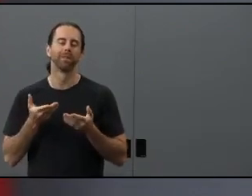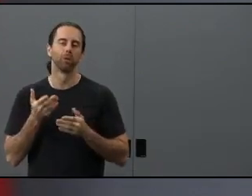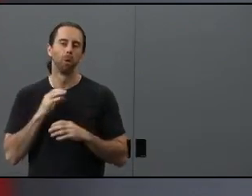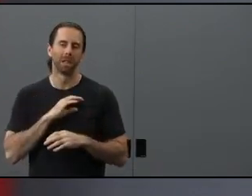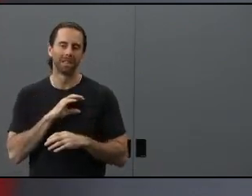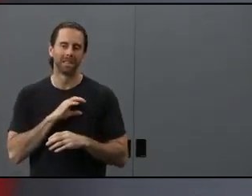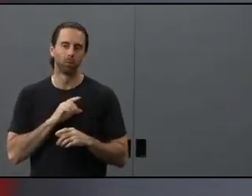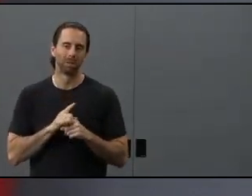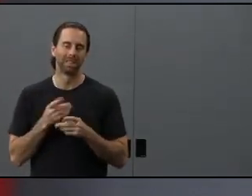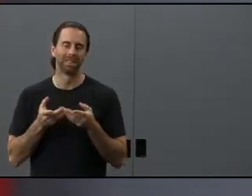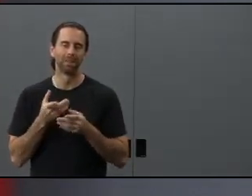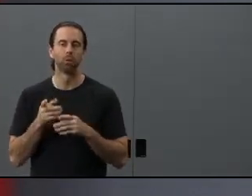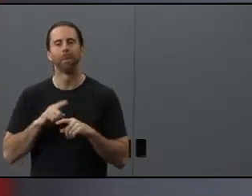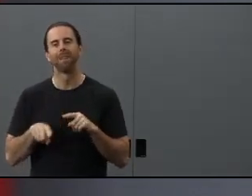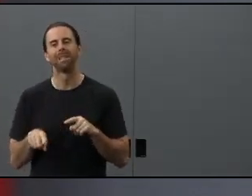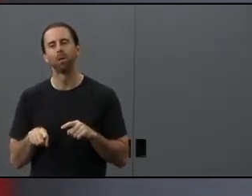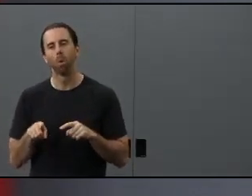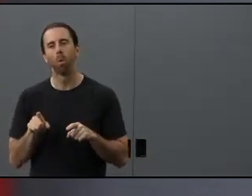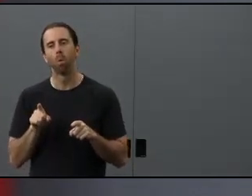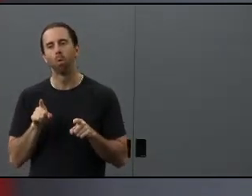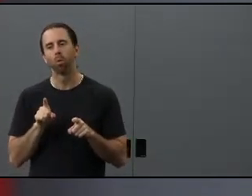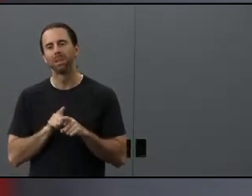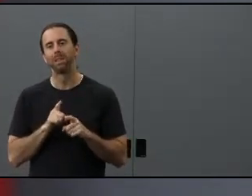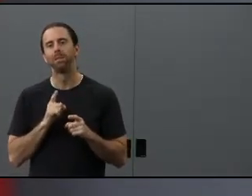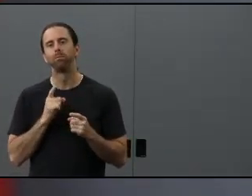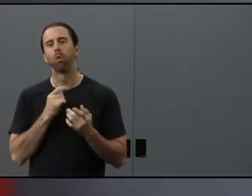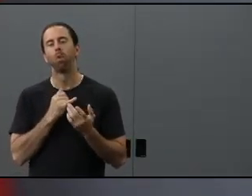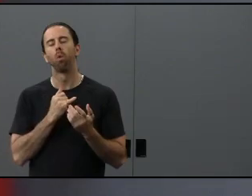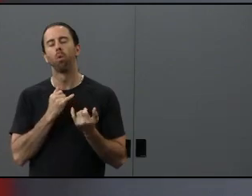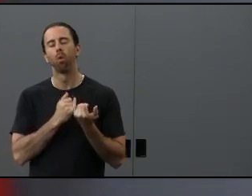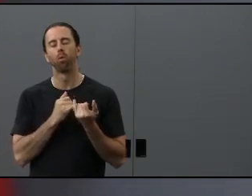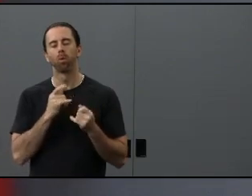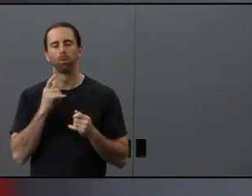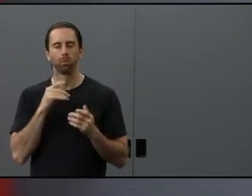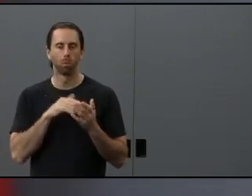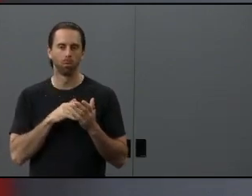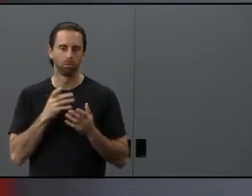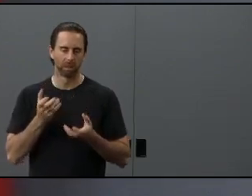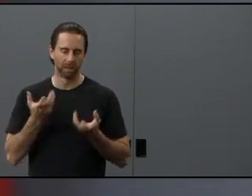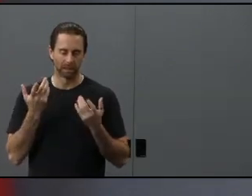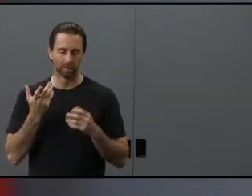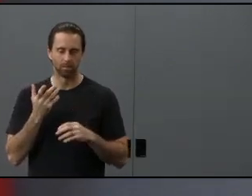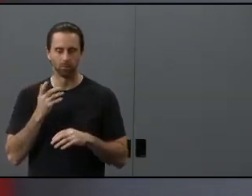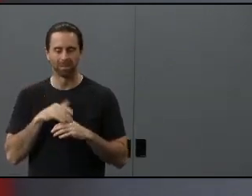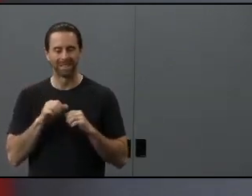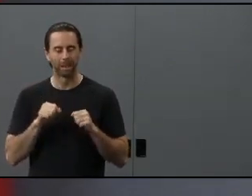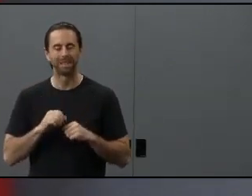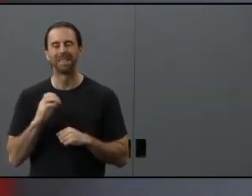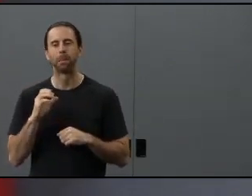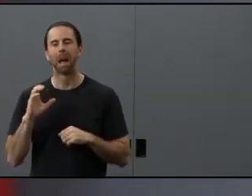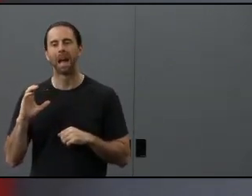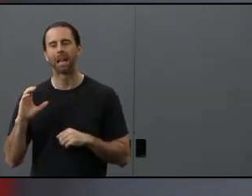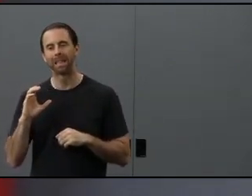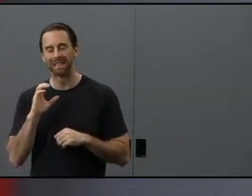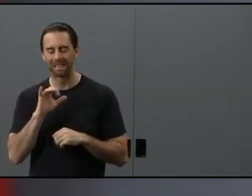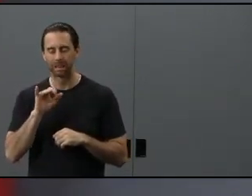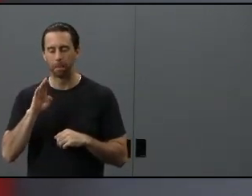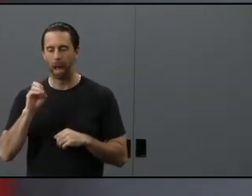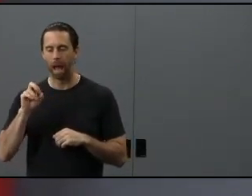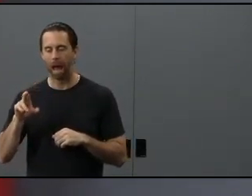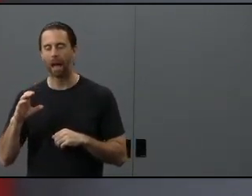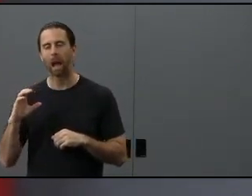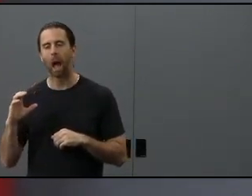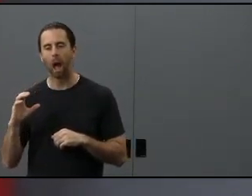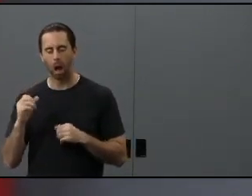police et du service de prévention et lutte contre les incendies à les systèmes cyberc pour une période additionnelle